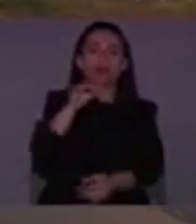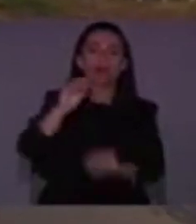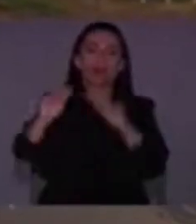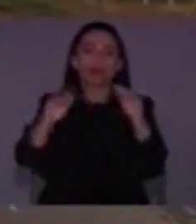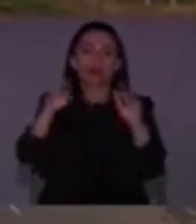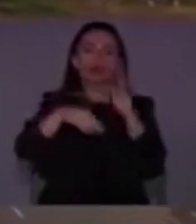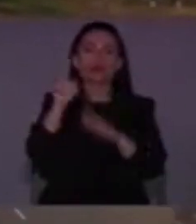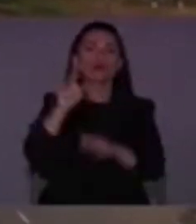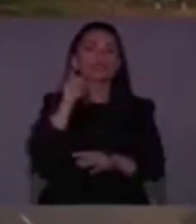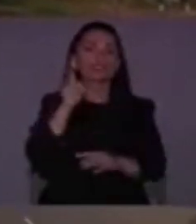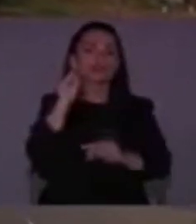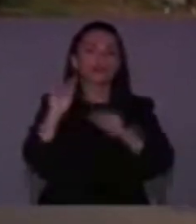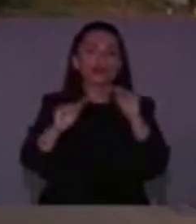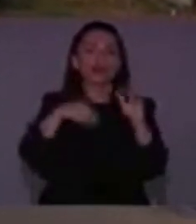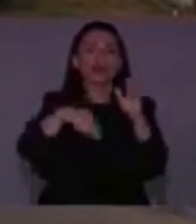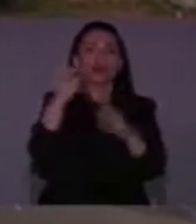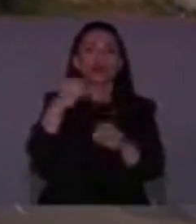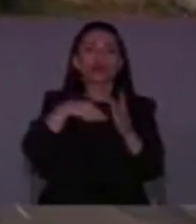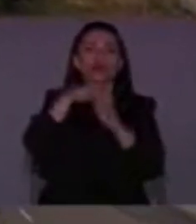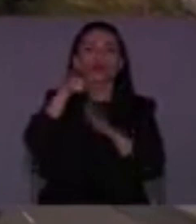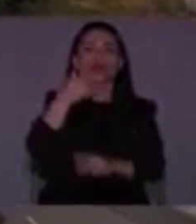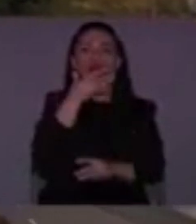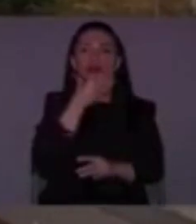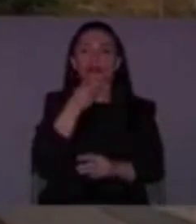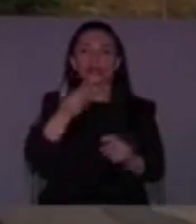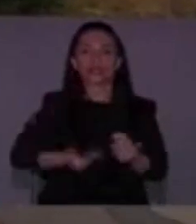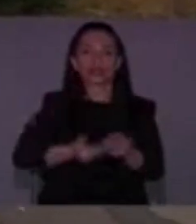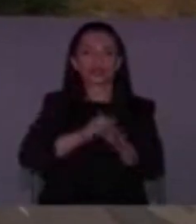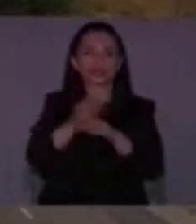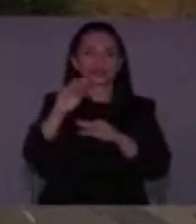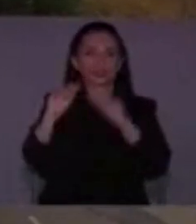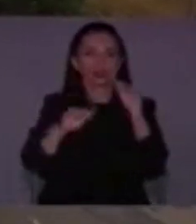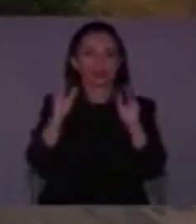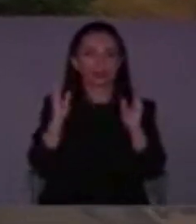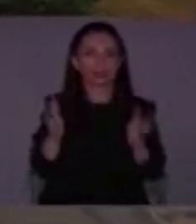კიდევ უფრო მწვანე, კიდევ უფრო ლამაზი და სიცოცხლით სავსე.